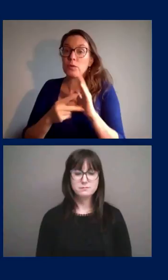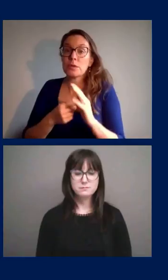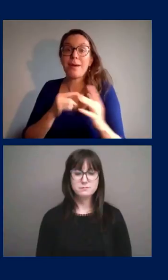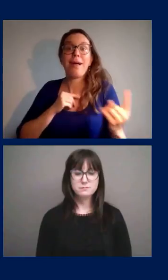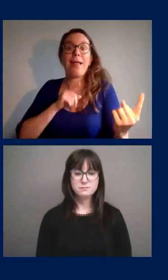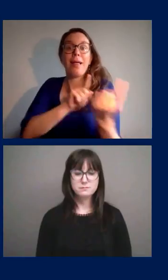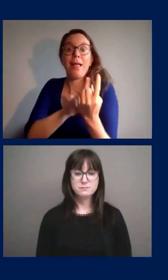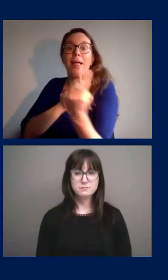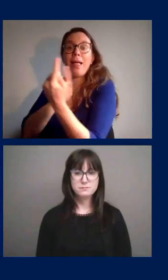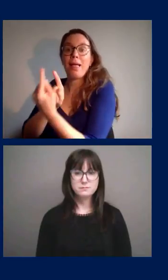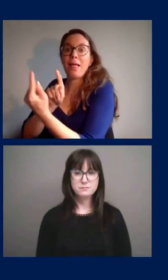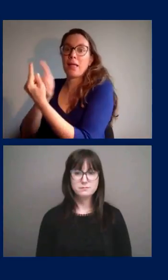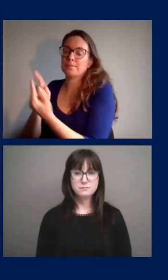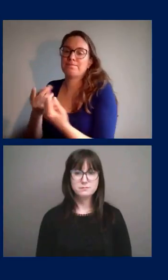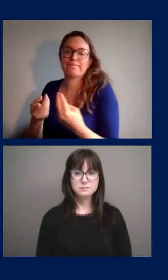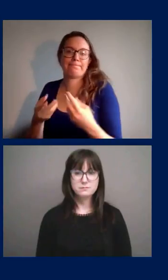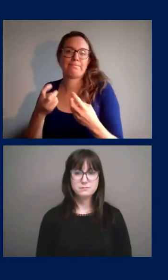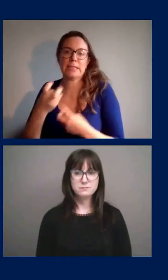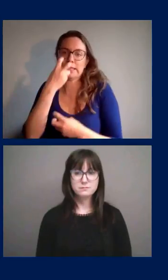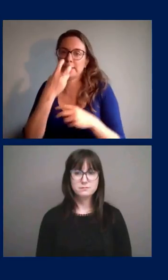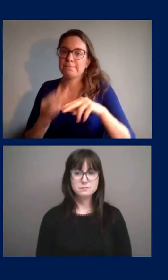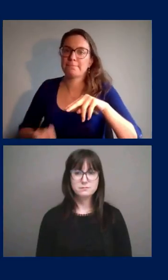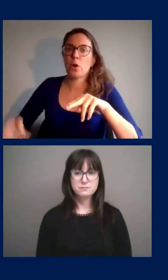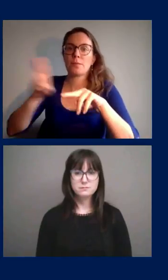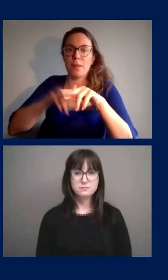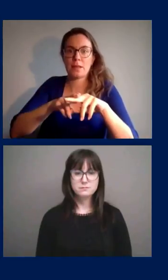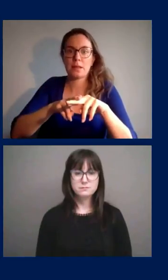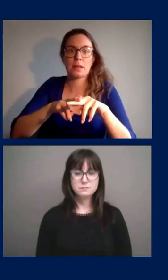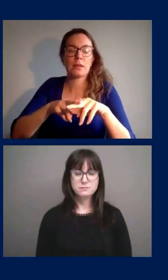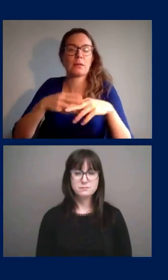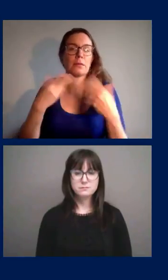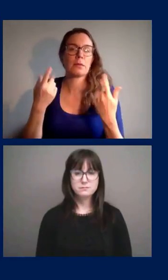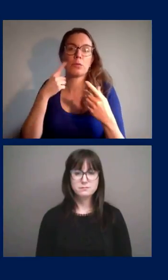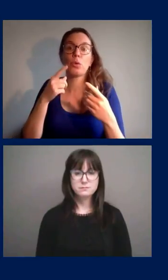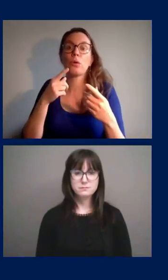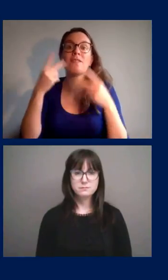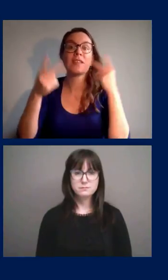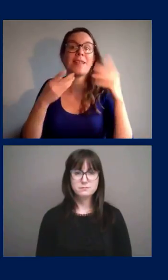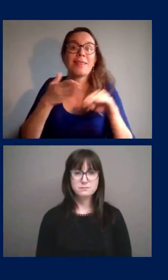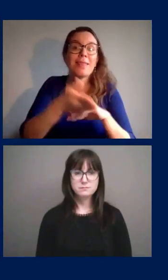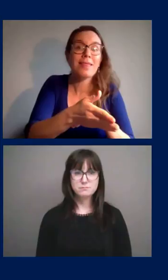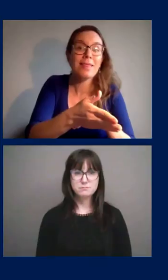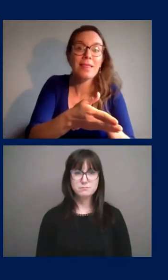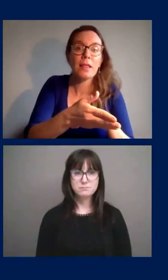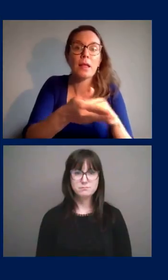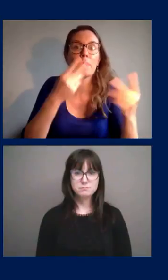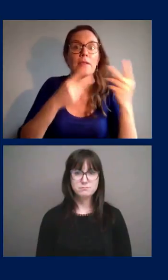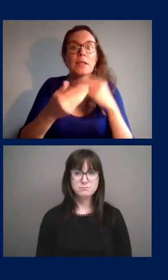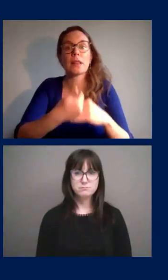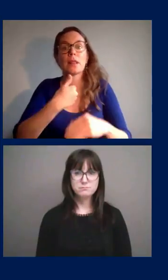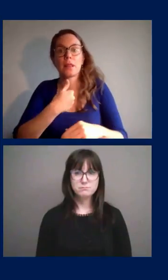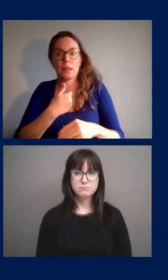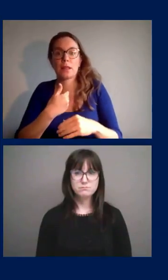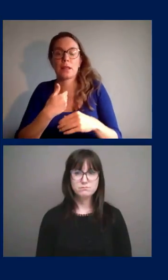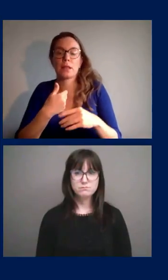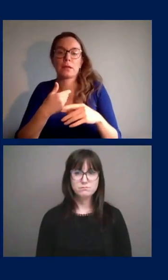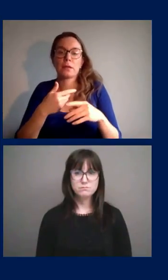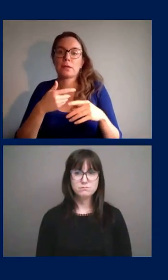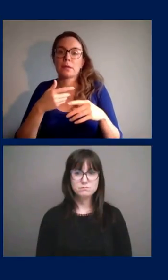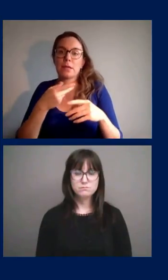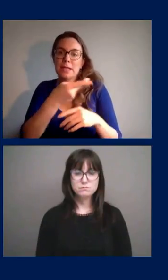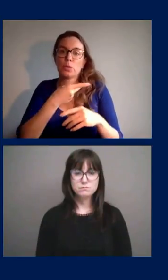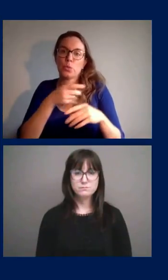augmenter le risque pour les visiteurs et pour euh la maison des personnes dans les maisons